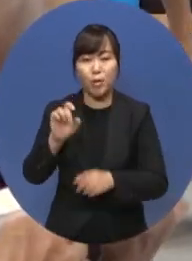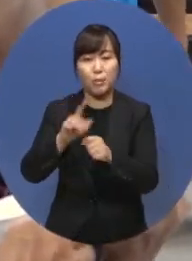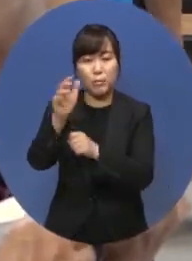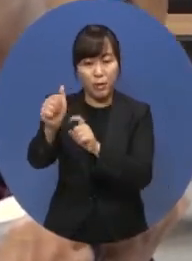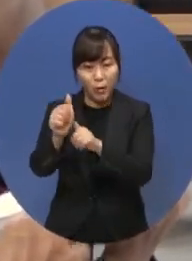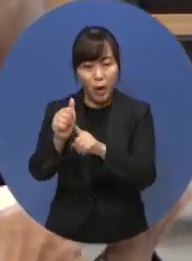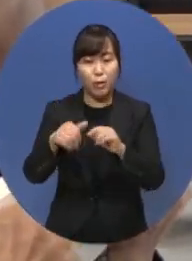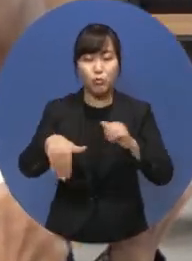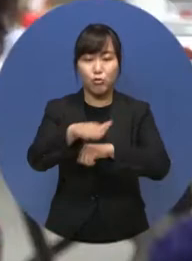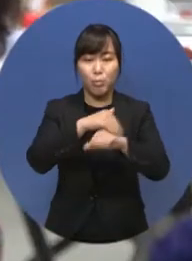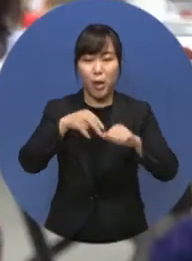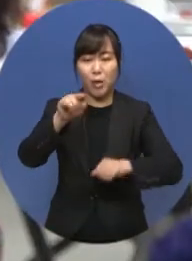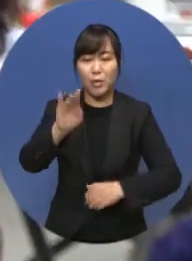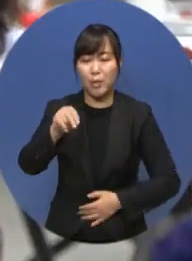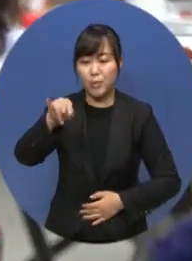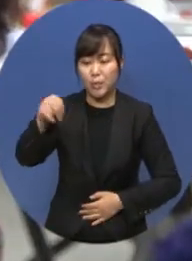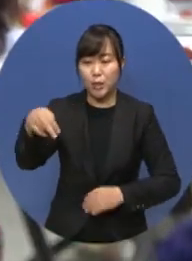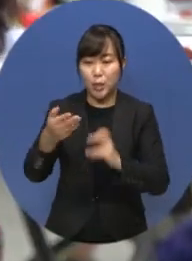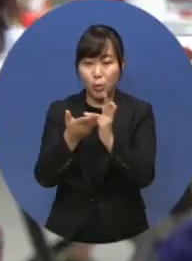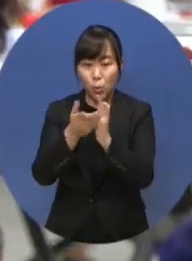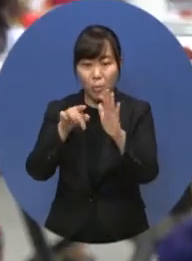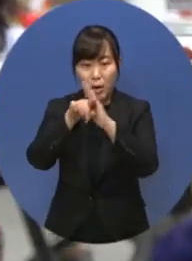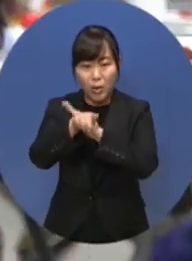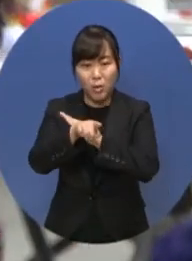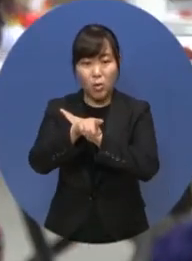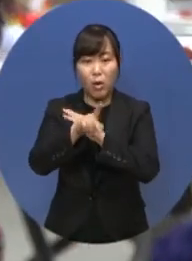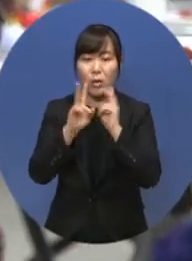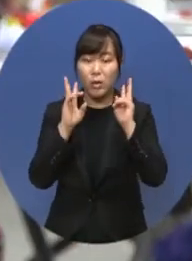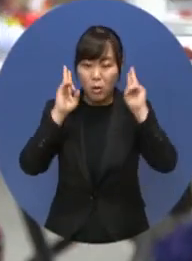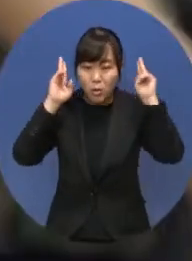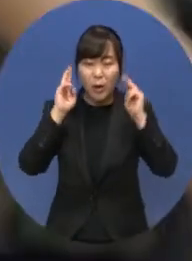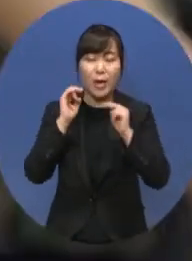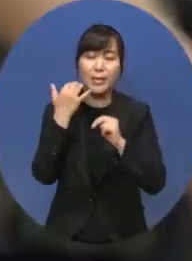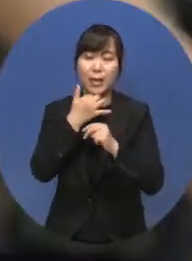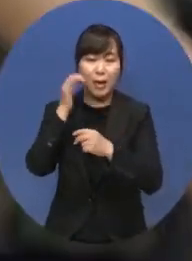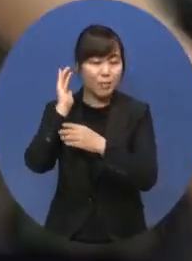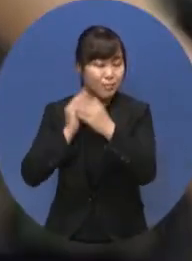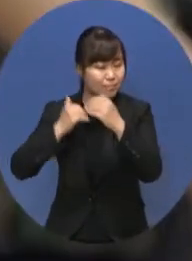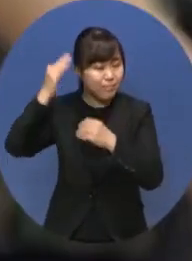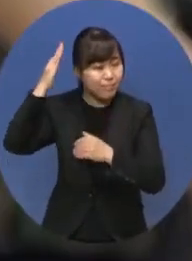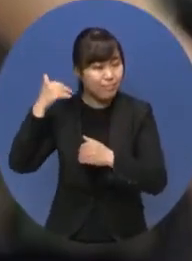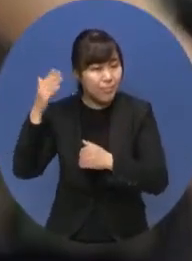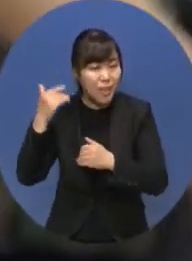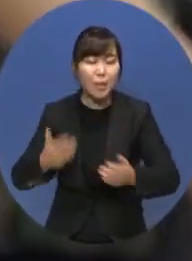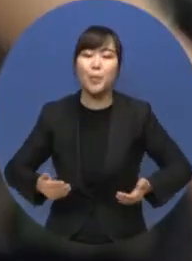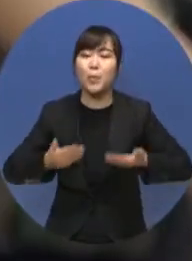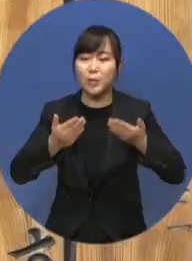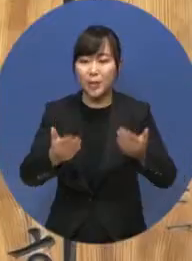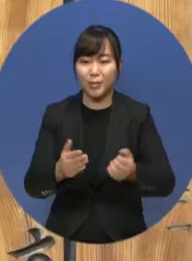인근 도서 지역인 삽시도를 방문하여 커트와 염색 등 임의용 봉사활동을 펼쳤습니다.